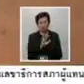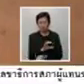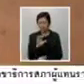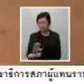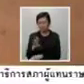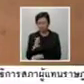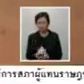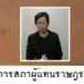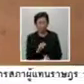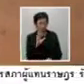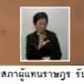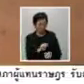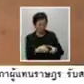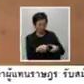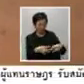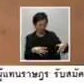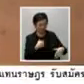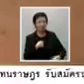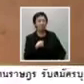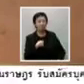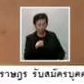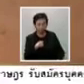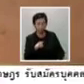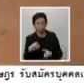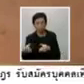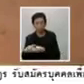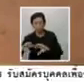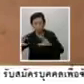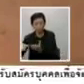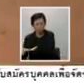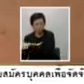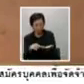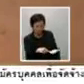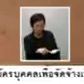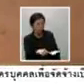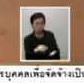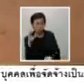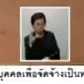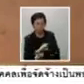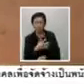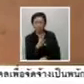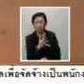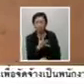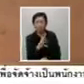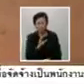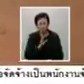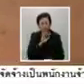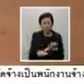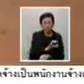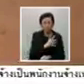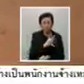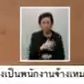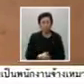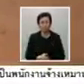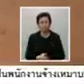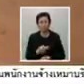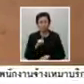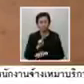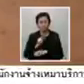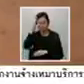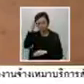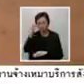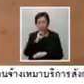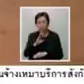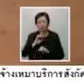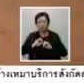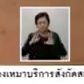ค้านว่าให้เห็นด้วยกับข้อเสนอของวิปฝ่ายรัฐบาลนะครับท่านประธานชวนมีฉัยไว้ชัดเจนครับว่าเรื่องถวายสั